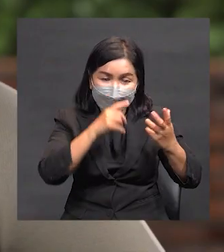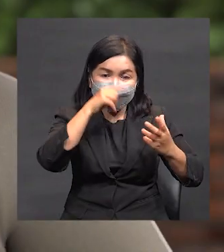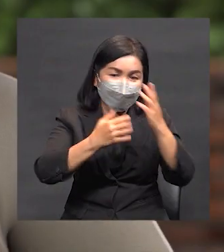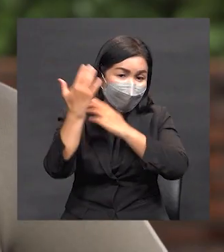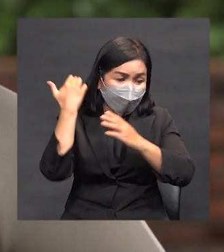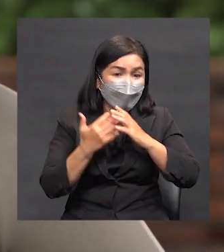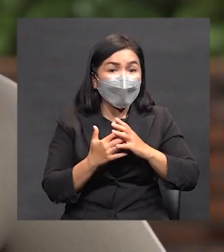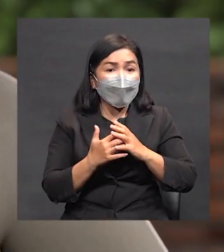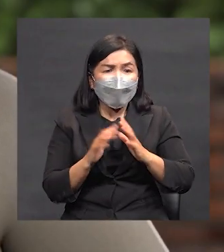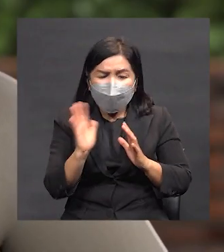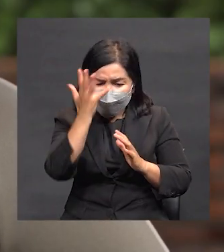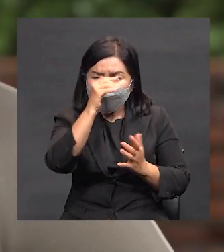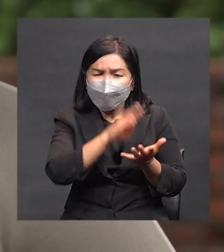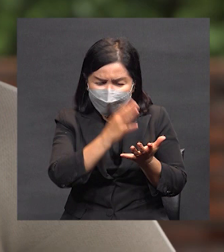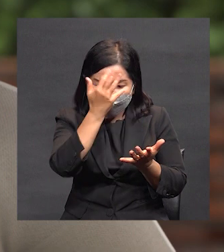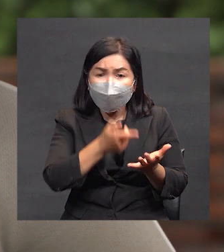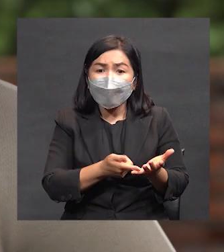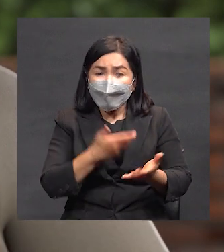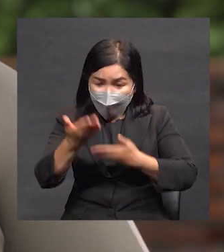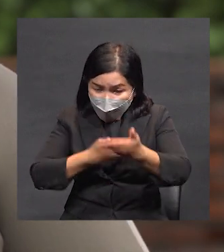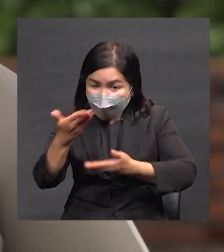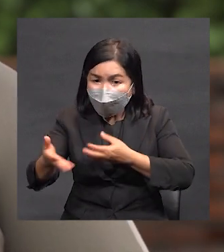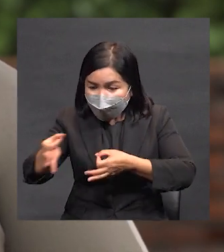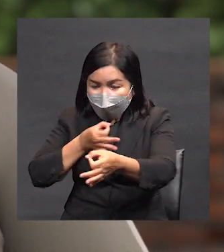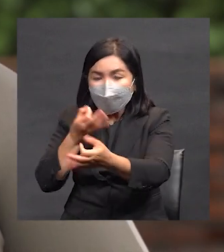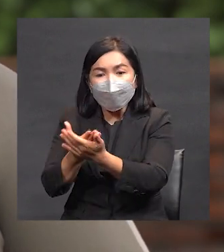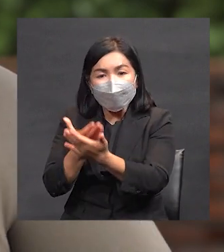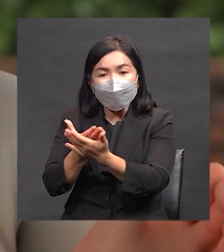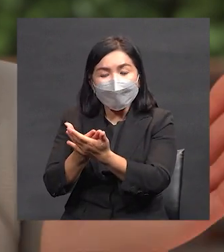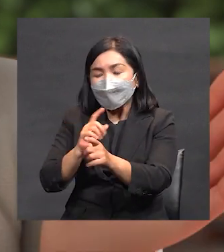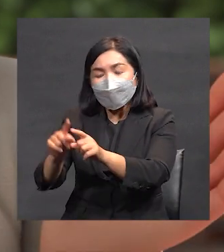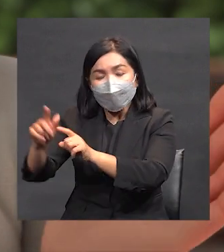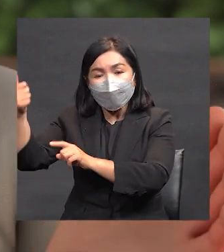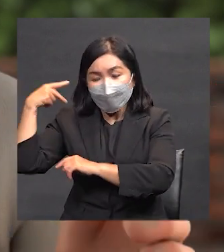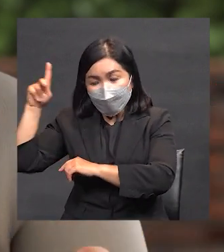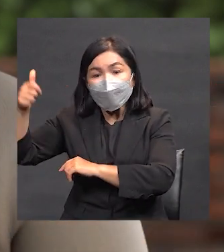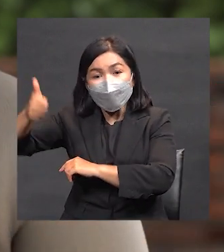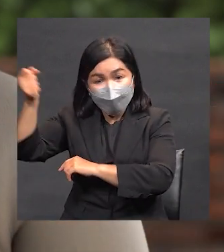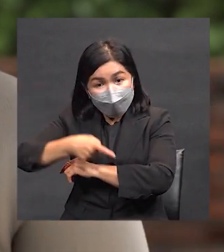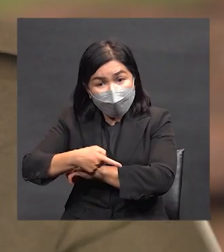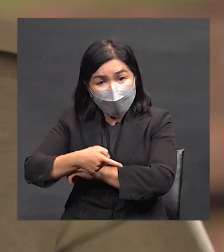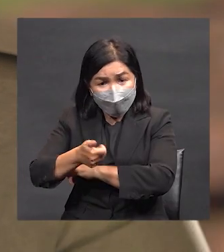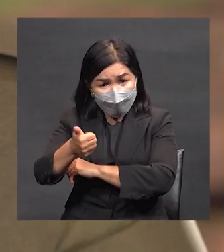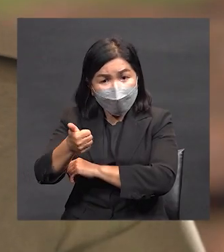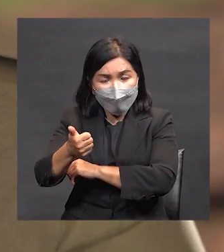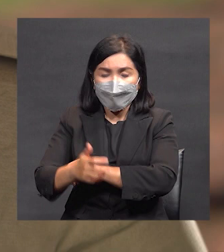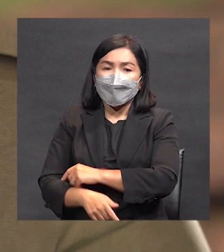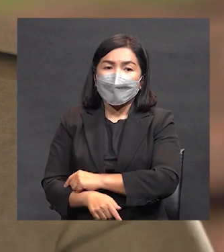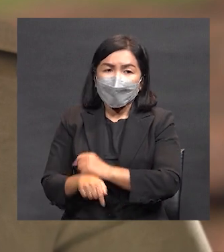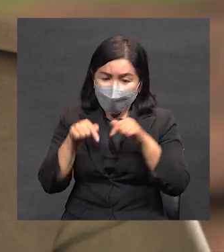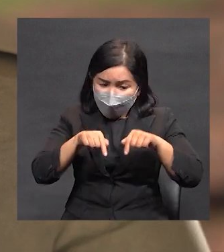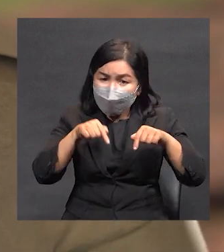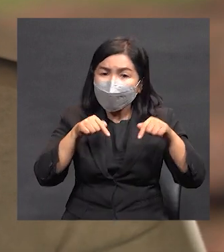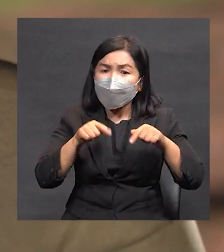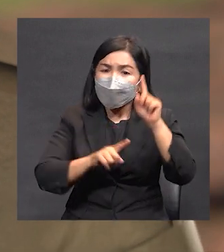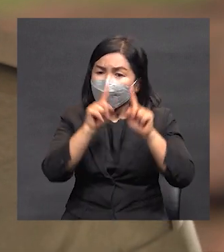ะ เฮ้ยเก็บทำไมเล่าผมว่าเอาไปขายแล้วเอาเงินไปทำอย่างอื่นไม่เป็นประโยชน์กว่าเหรอ นี่แหละประโยชน์ที่วัด